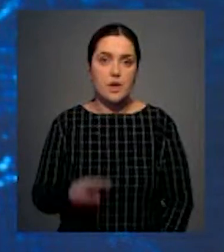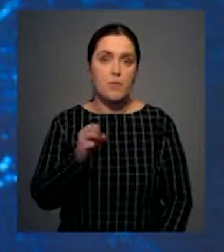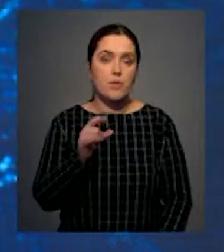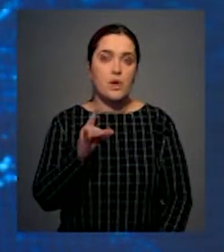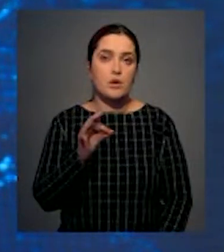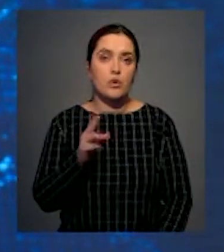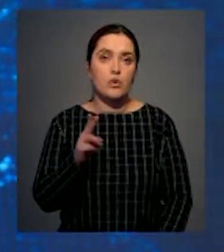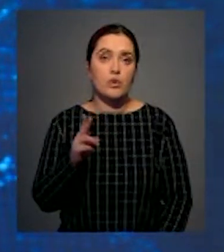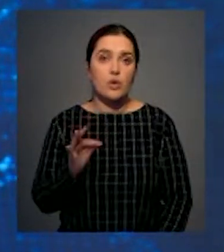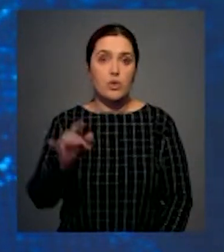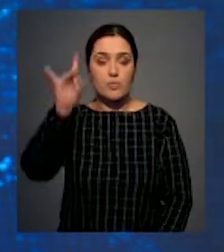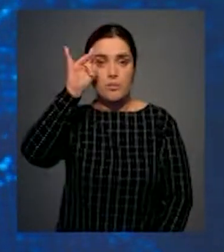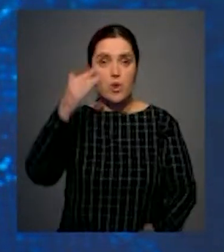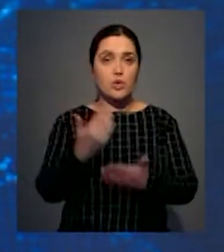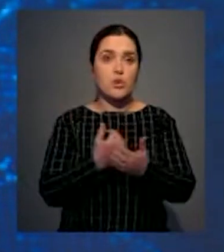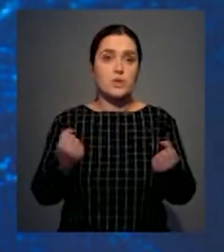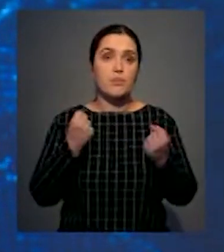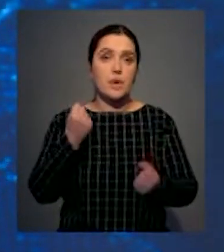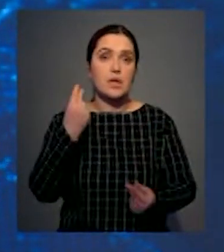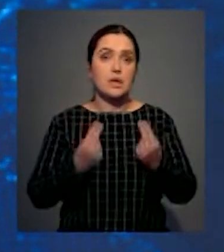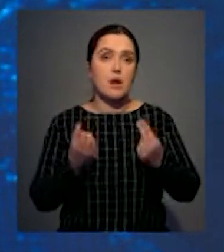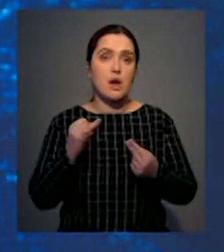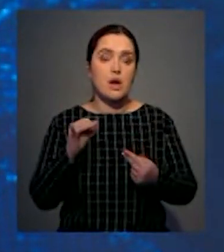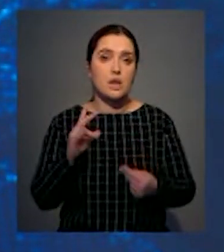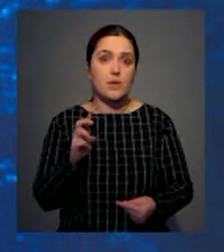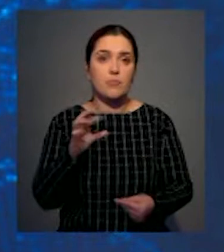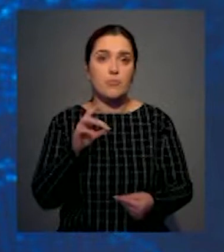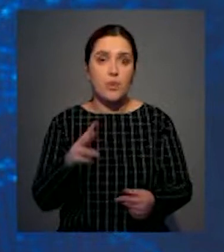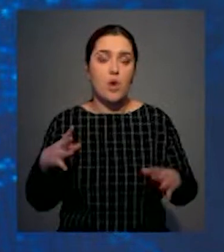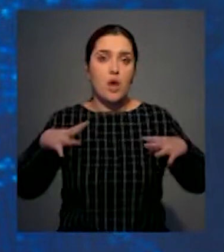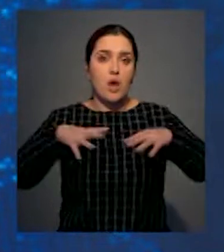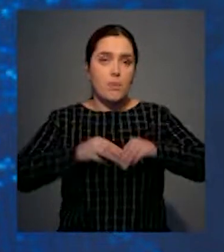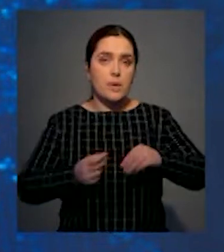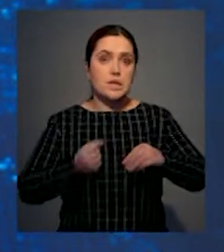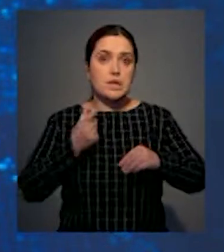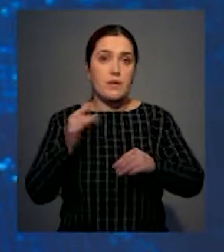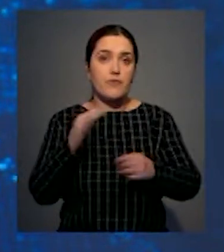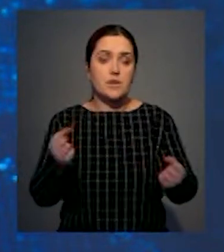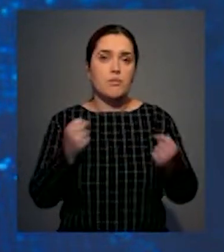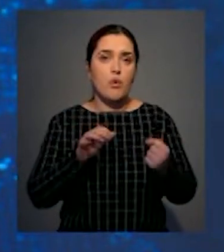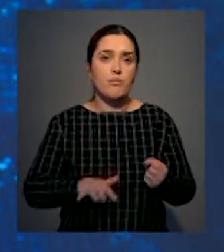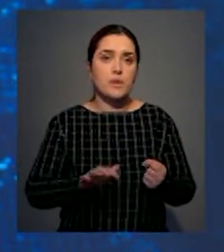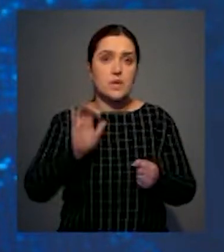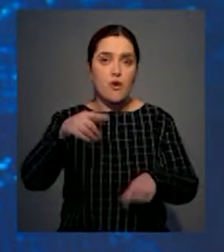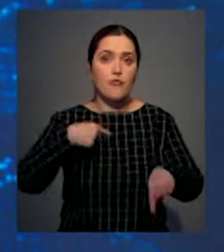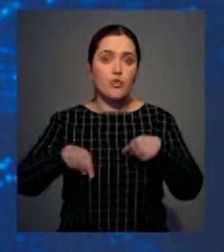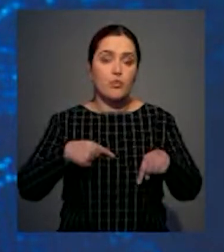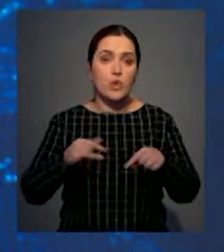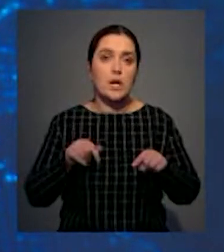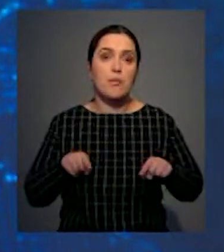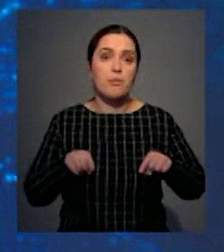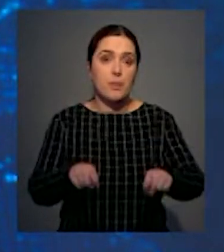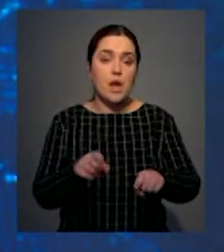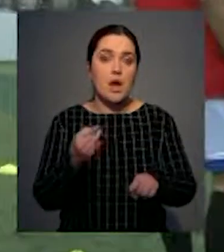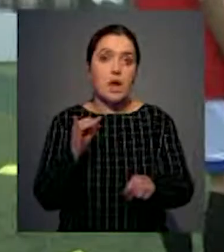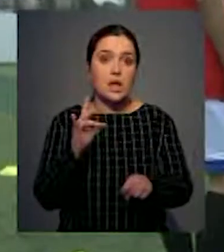В Марокко набирает популярность новая спортивная игра «Айнбол». Она объединяет несколько видов спорта, в том числе баскетбол, гандбол, футбол и бег. В первую